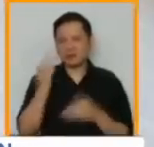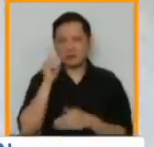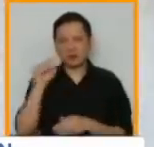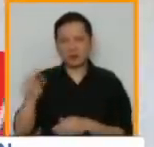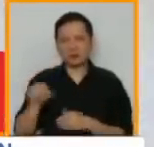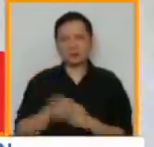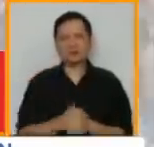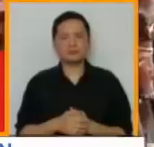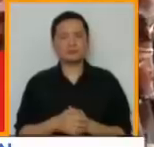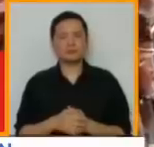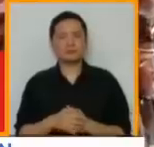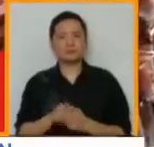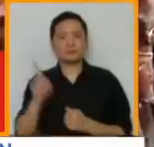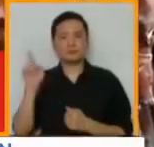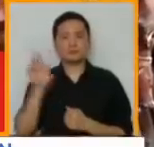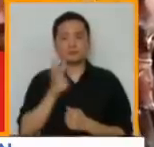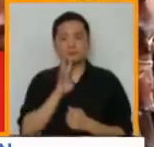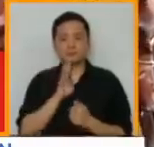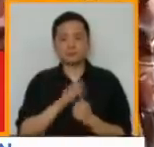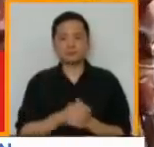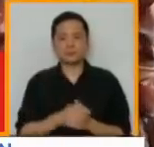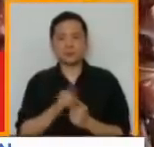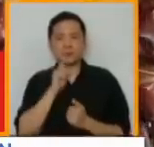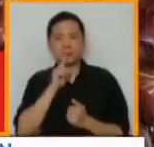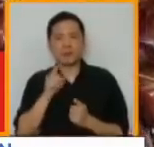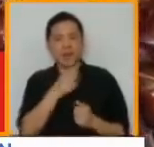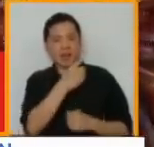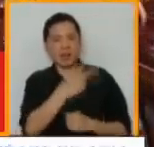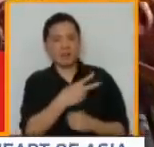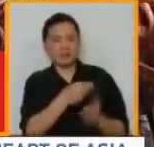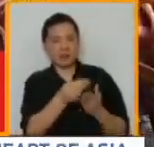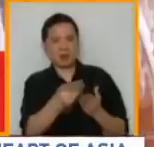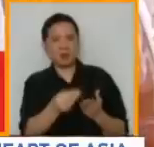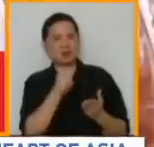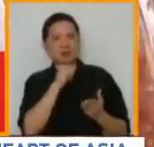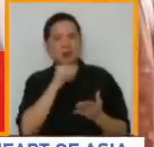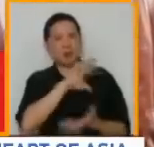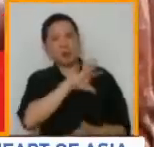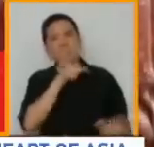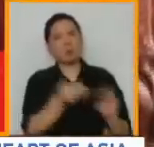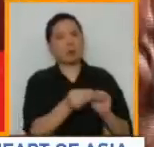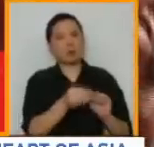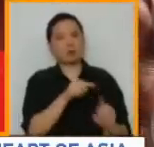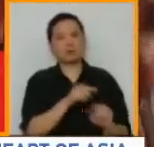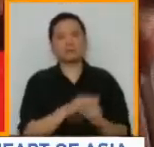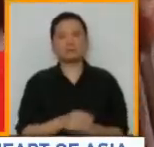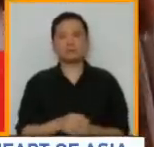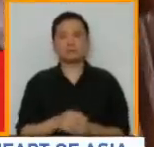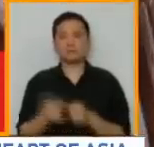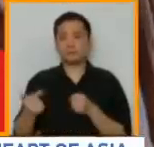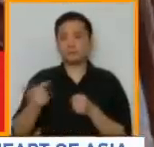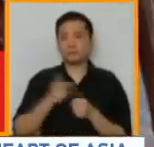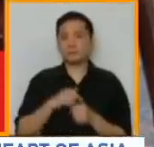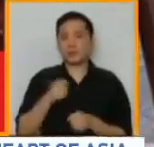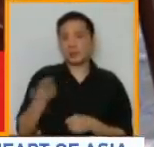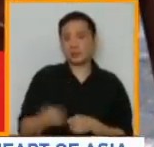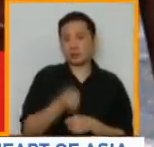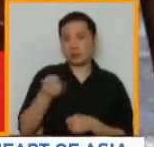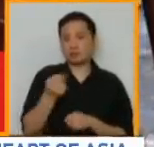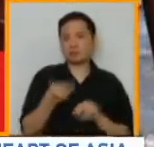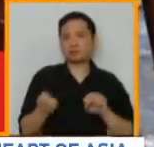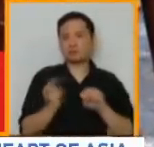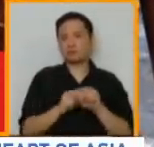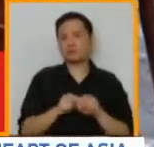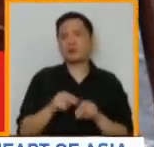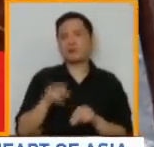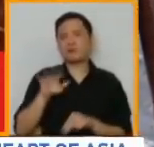yung buo naman. Ang lechon naman ngayon pa lang tumaas na ng 500 pesos. Lalo pa raw itong tataas